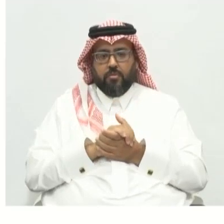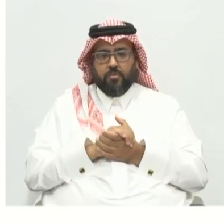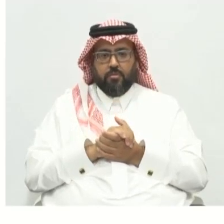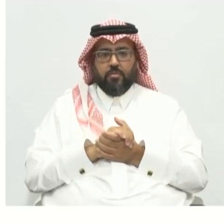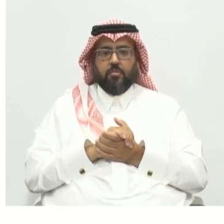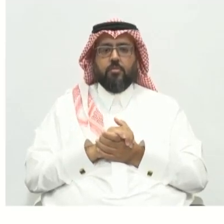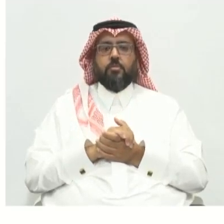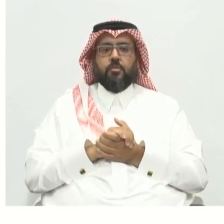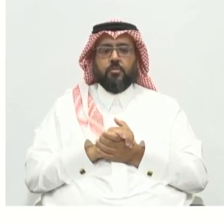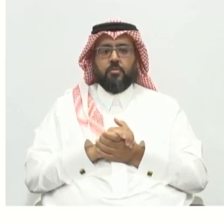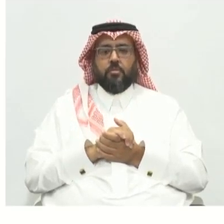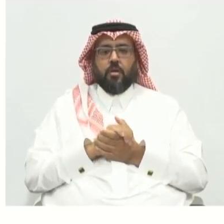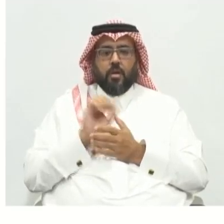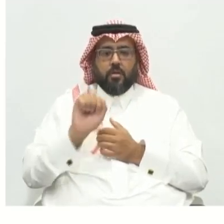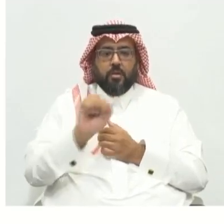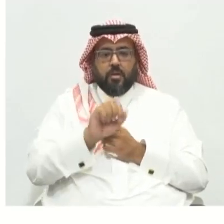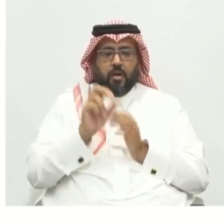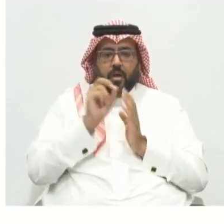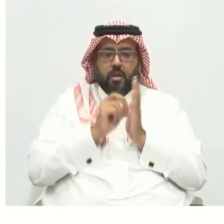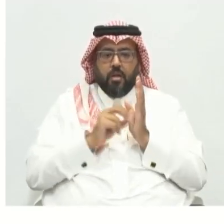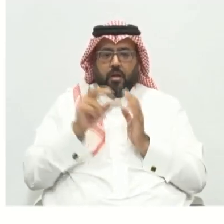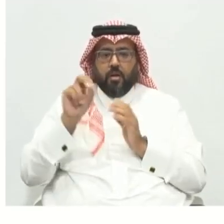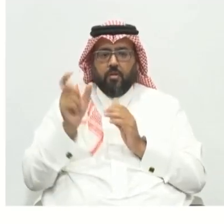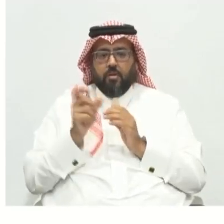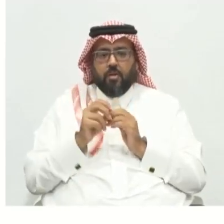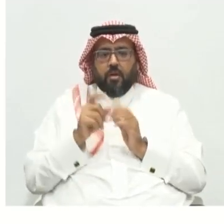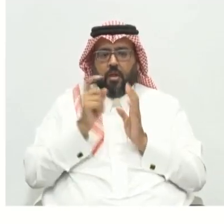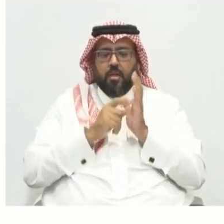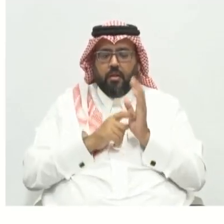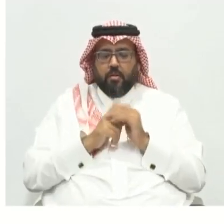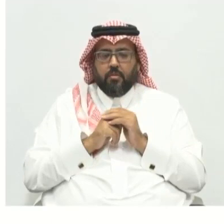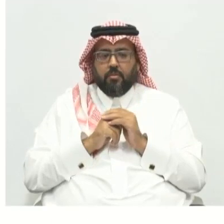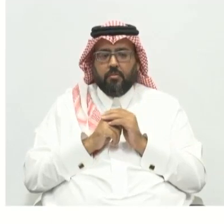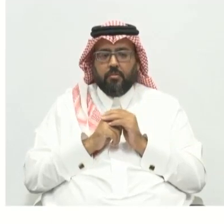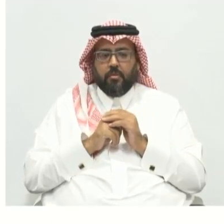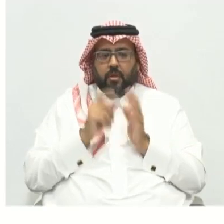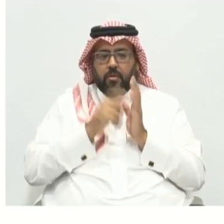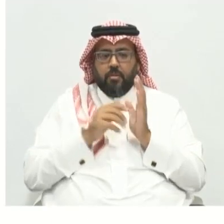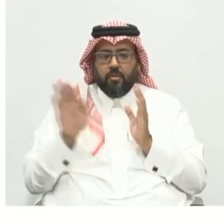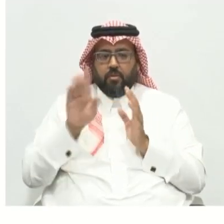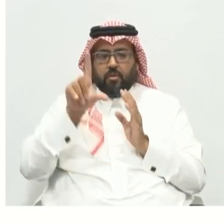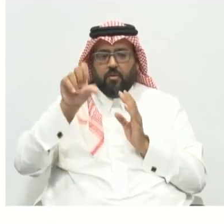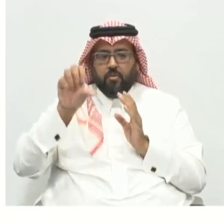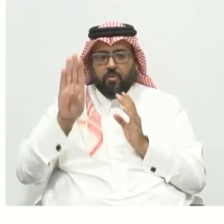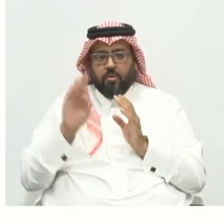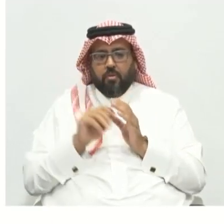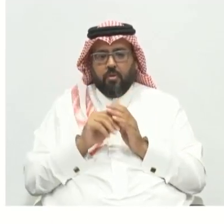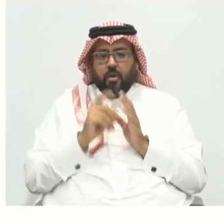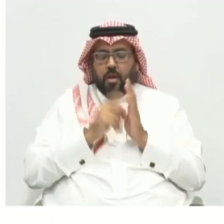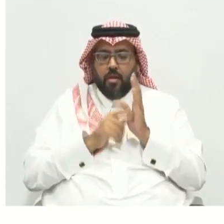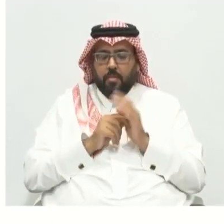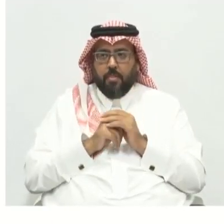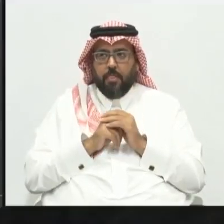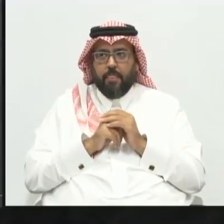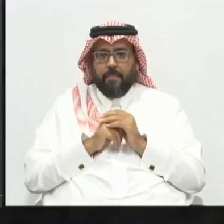جماعيه ايضا من خصائص القاعده القان انها تنظم السلوك وما المقصود بذلك نلاحظ